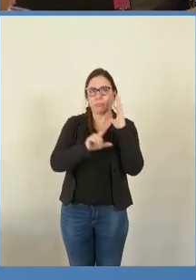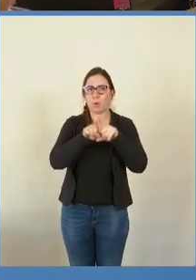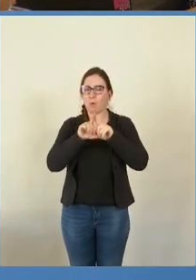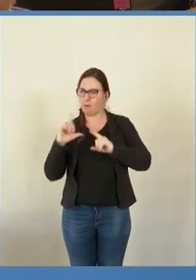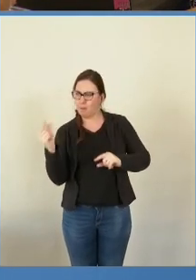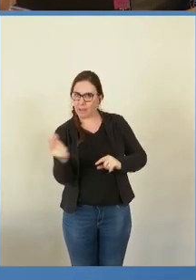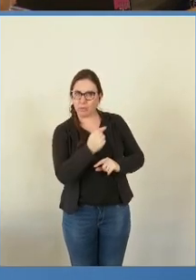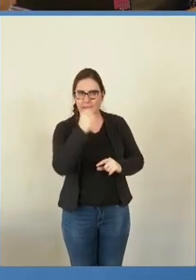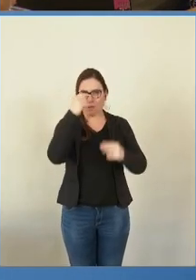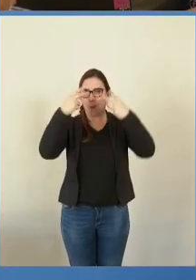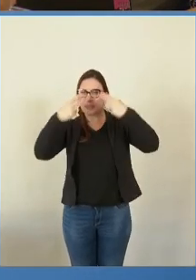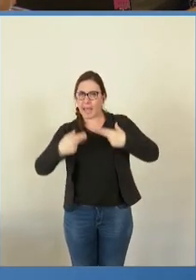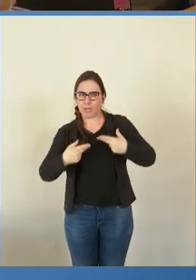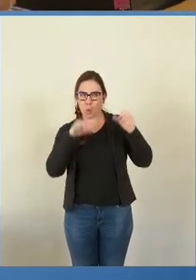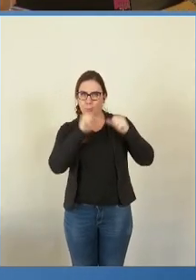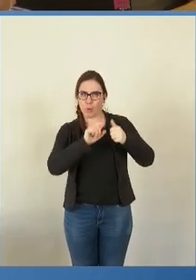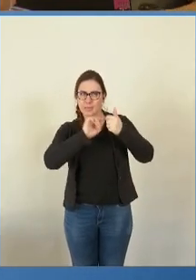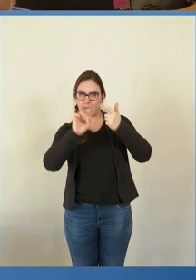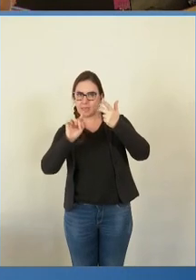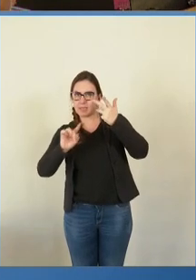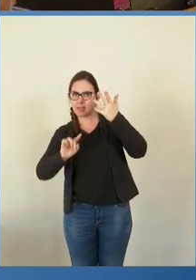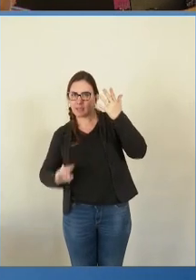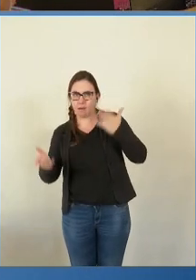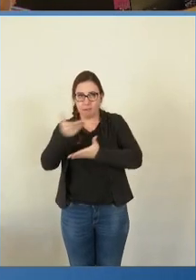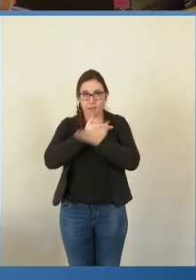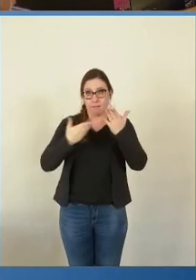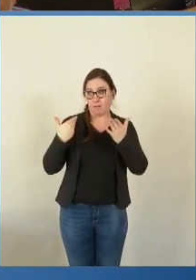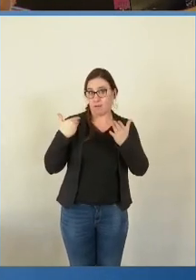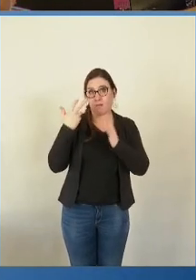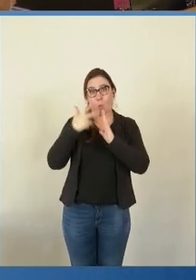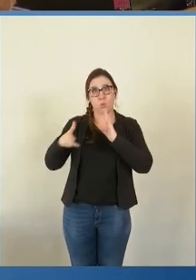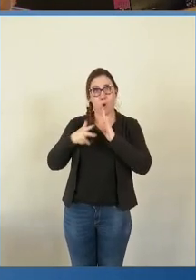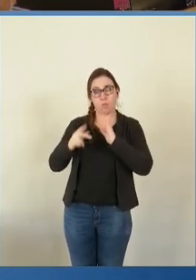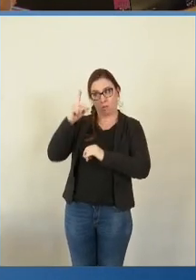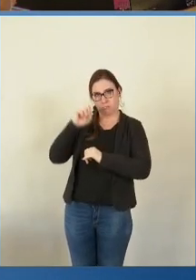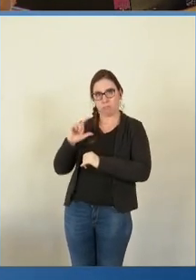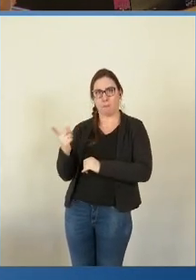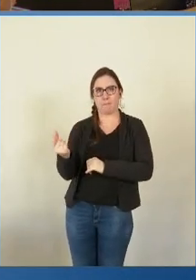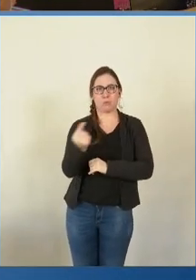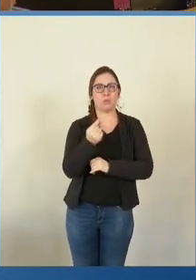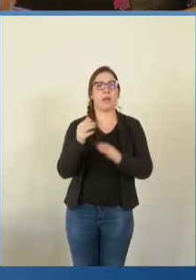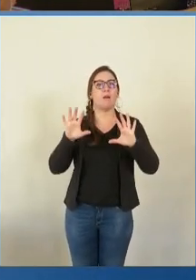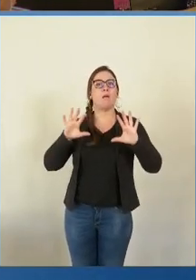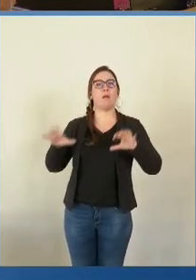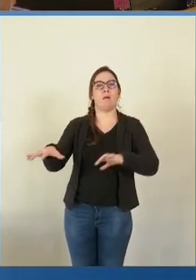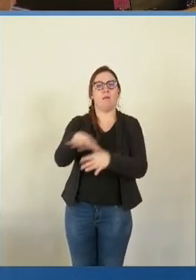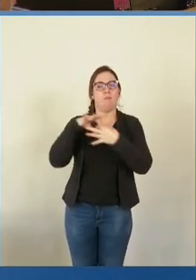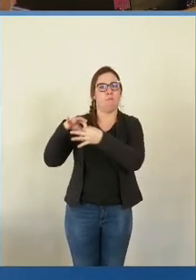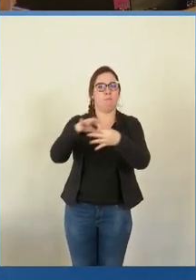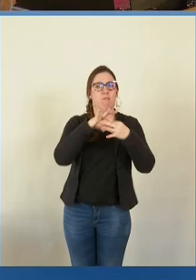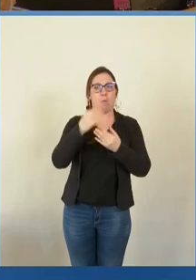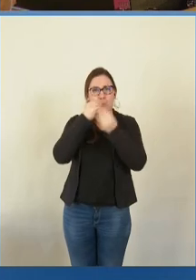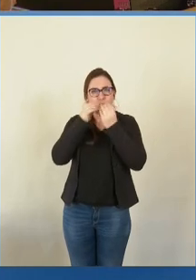scénarios plausibles cette étude a été partagée dès l'automne au auprès de nos partenaires du projet alimentaire interterritorial dans